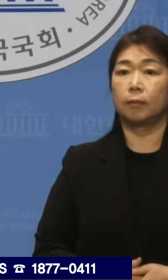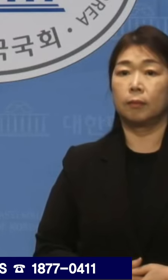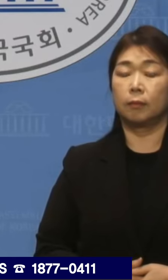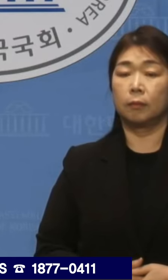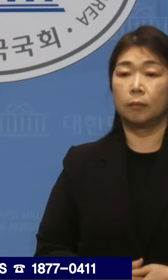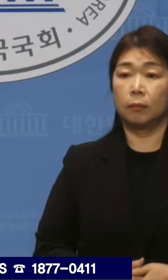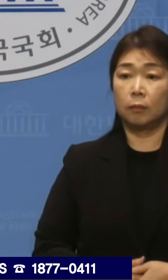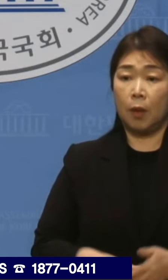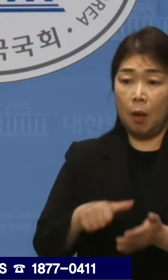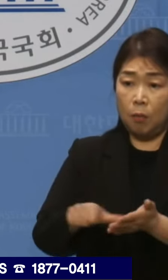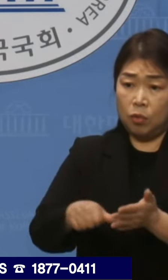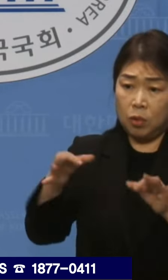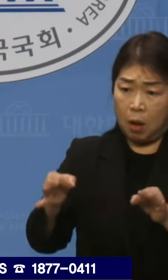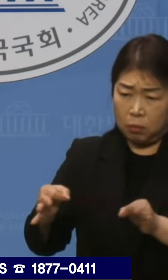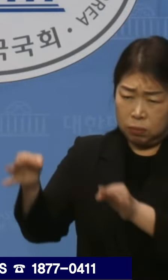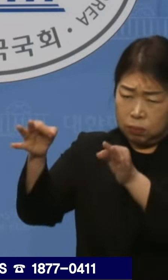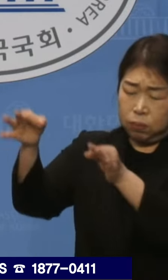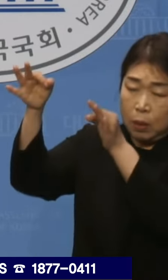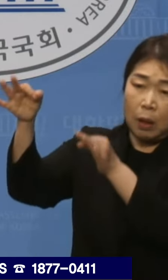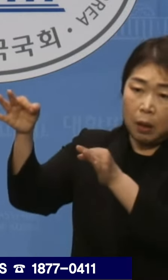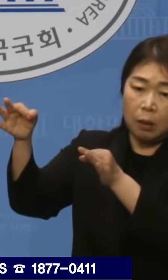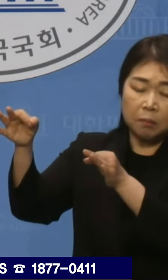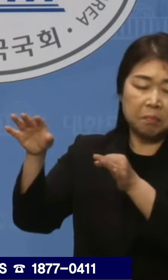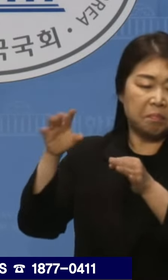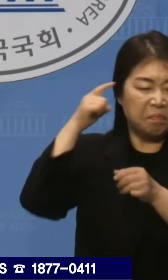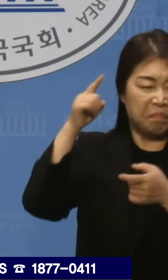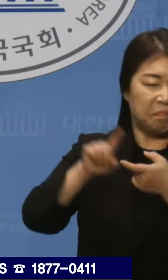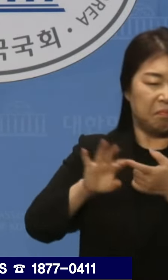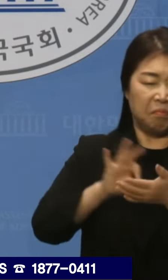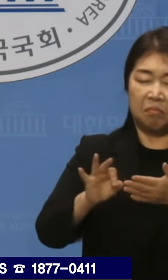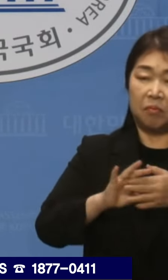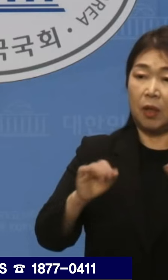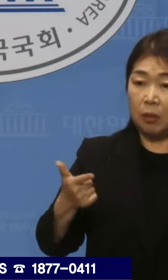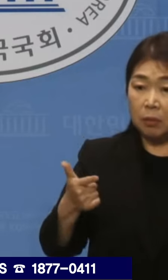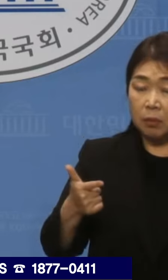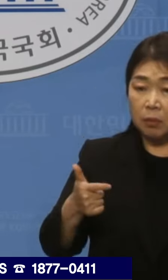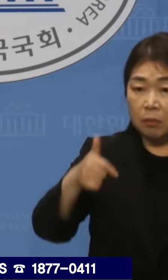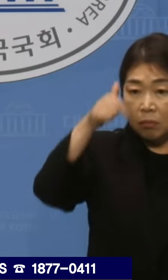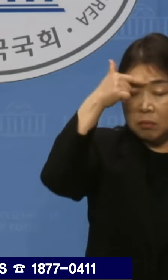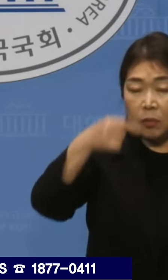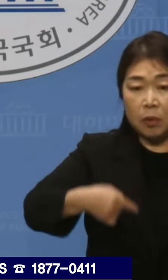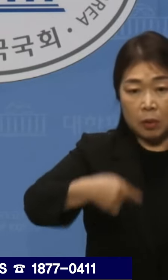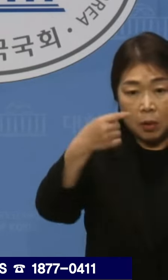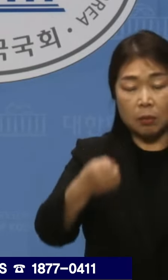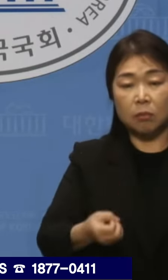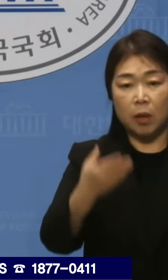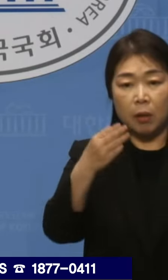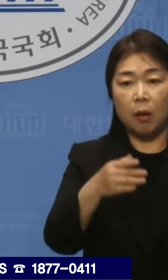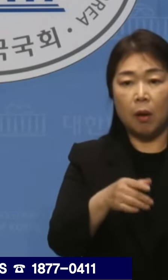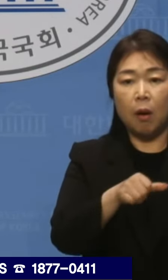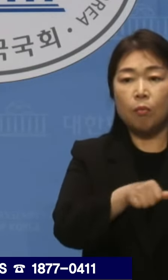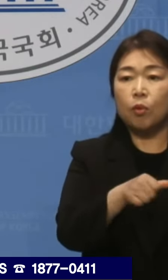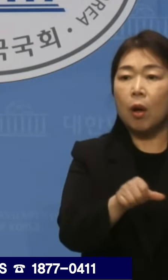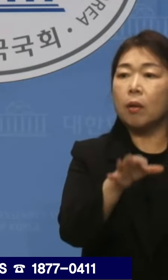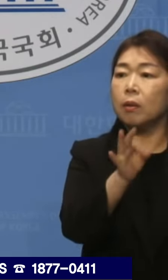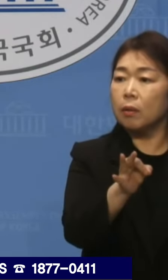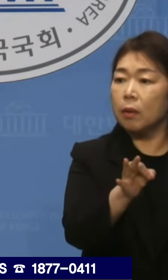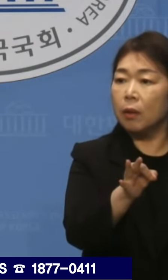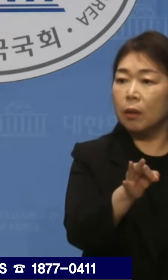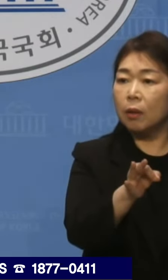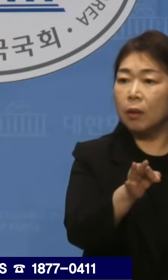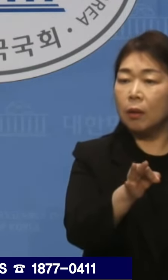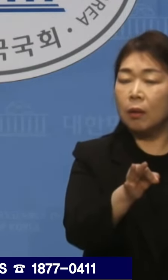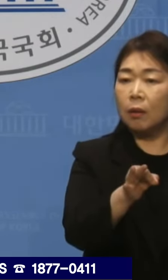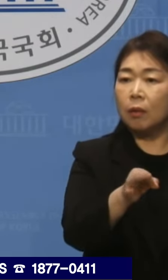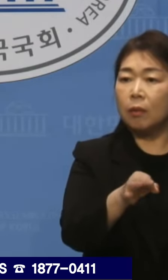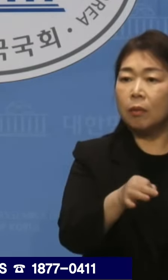치솟는 물가 외면한 정부 여당 설 물가 관리한다더니 결과가 1만 원짜리 금사과입니까?